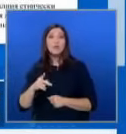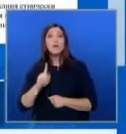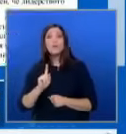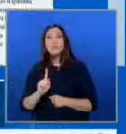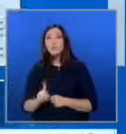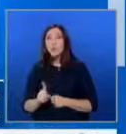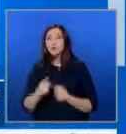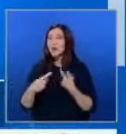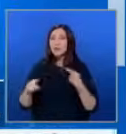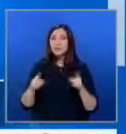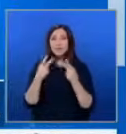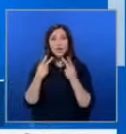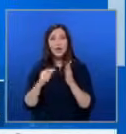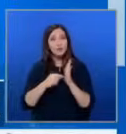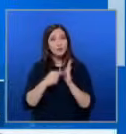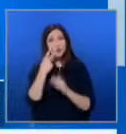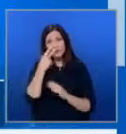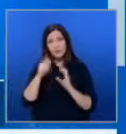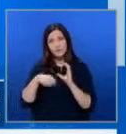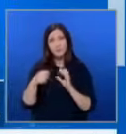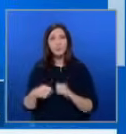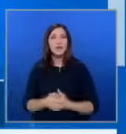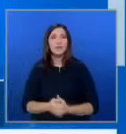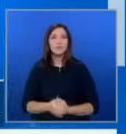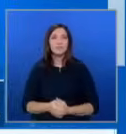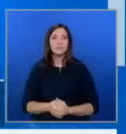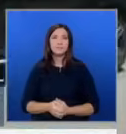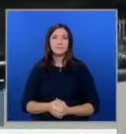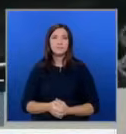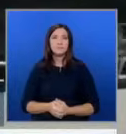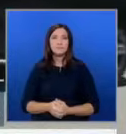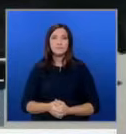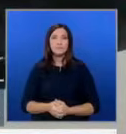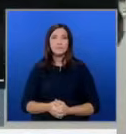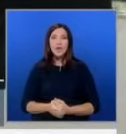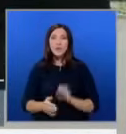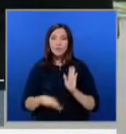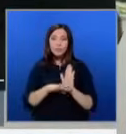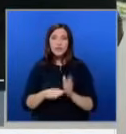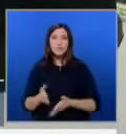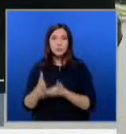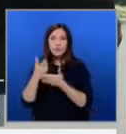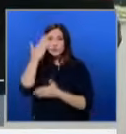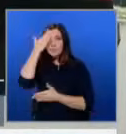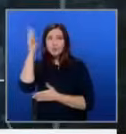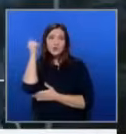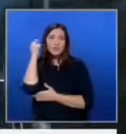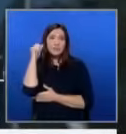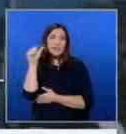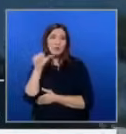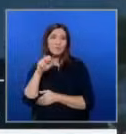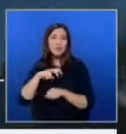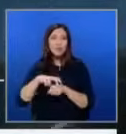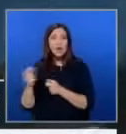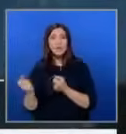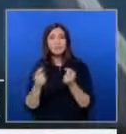Но за различните гледни точки вижте в репортажа. Депутатите, подкрепящи почетния председател Ахмед